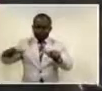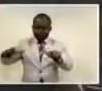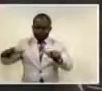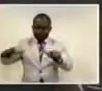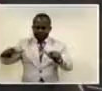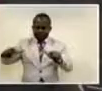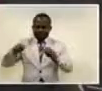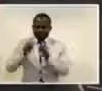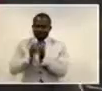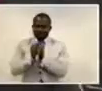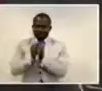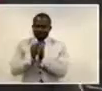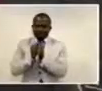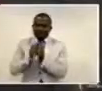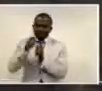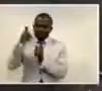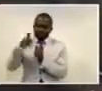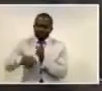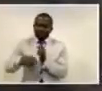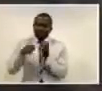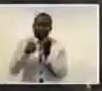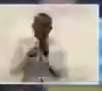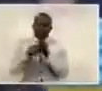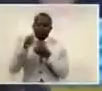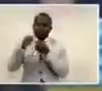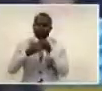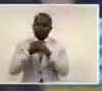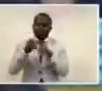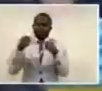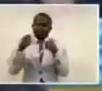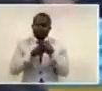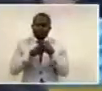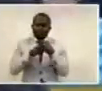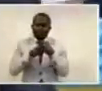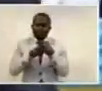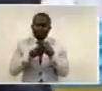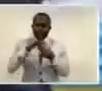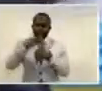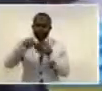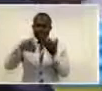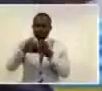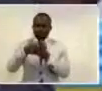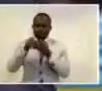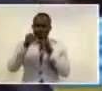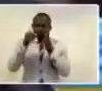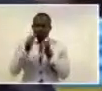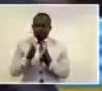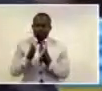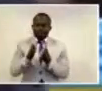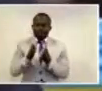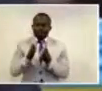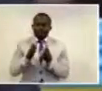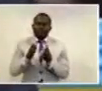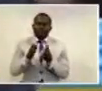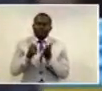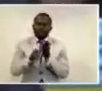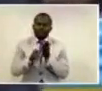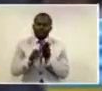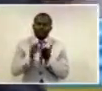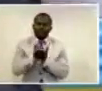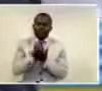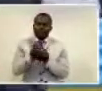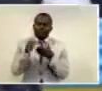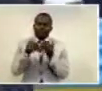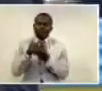by'ubutaka niko bizamera ikibazo rero mu myaka 7 ishize ndi umuturage ikibazo cyawe nuko ntacyo babahaye na